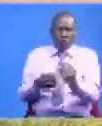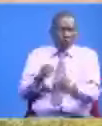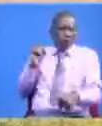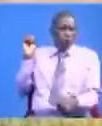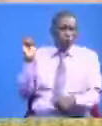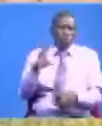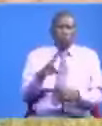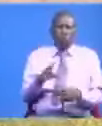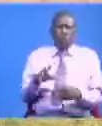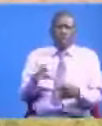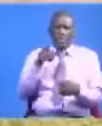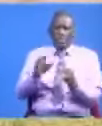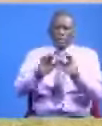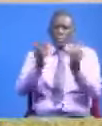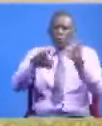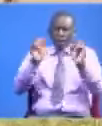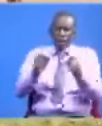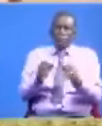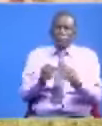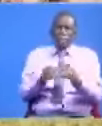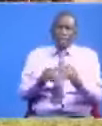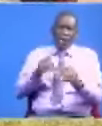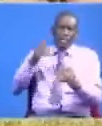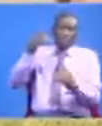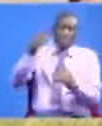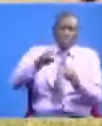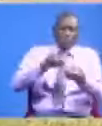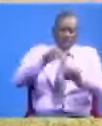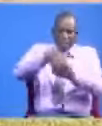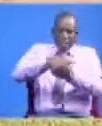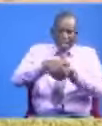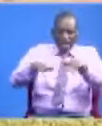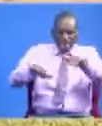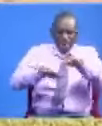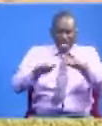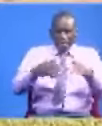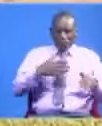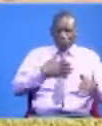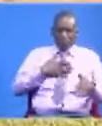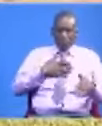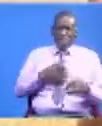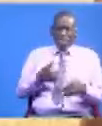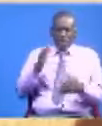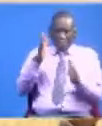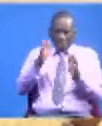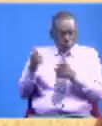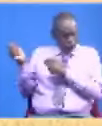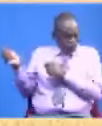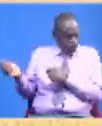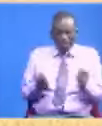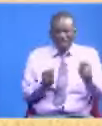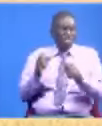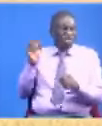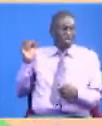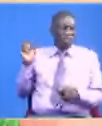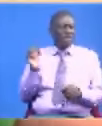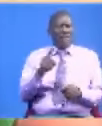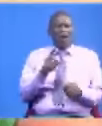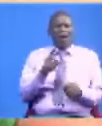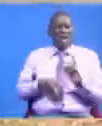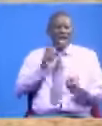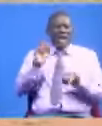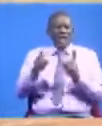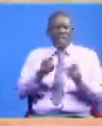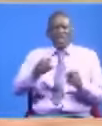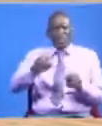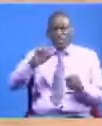ikue juu ya magoti na ikue chini ya kifua. And then the person mwenye ana bat anafaa aigonge as far as possible na run to base